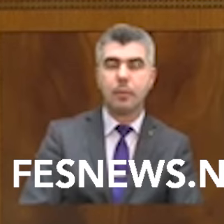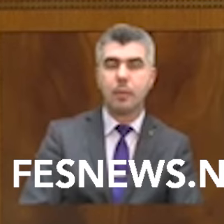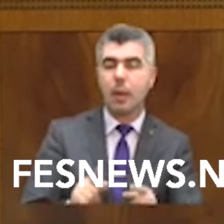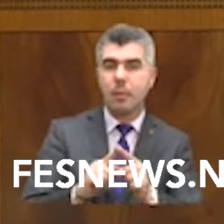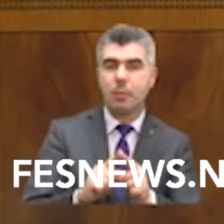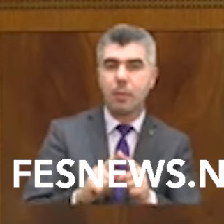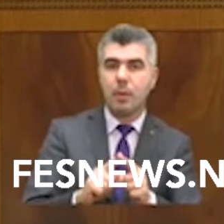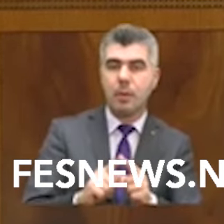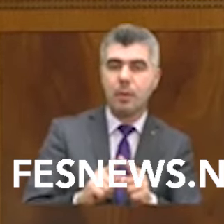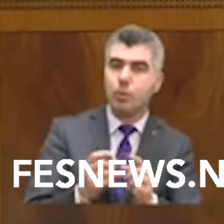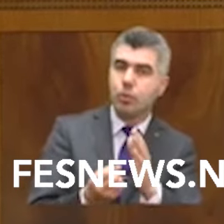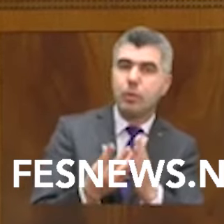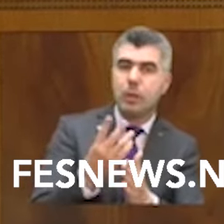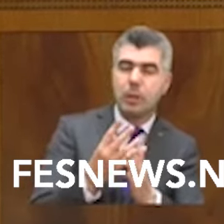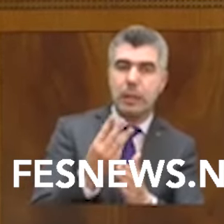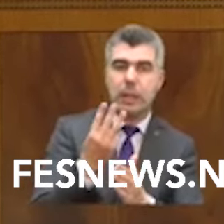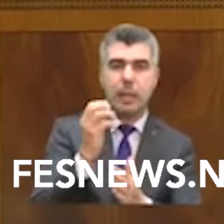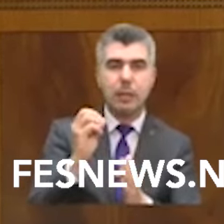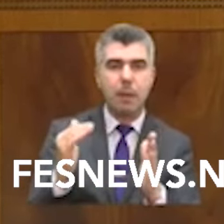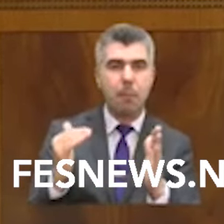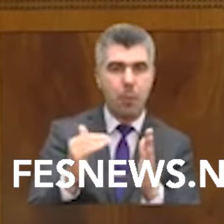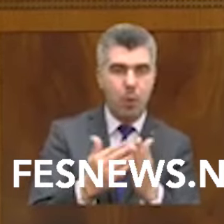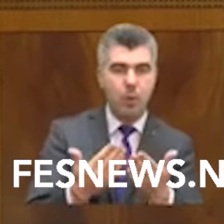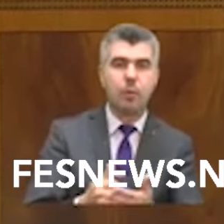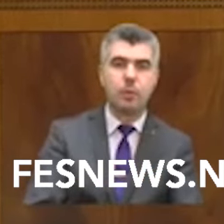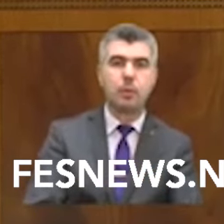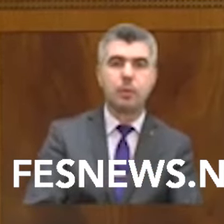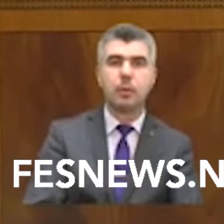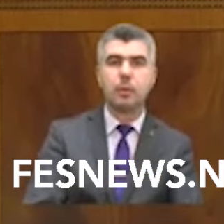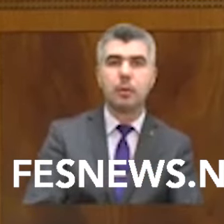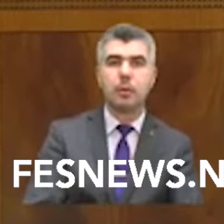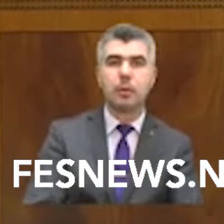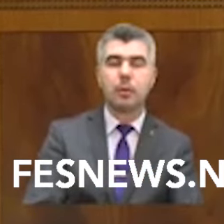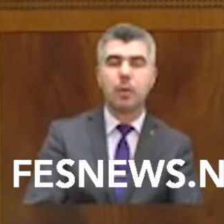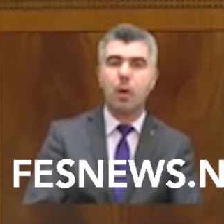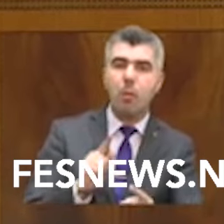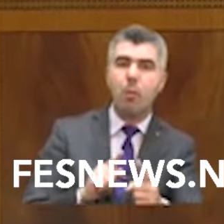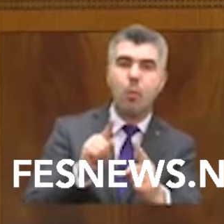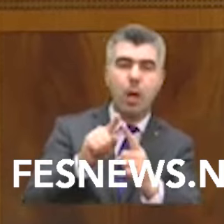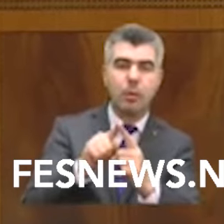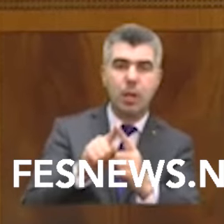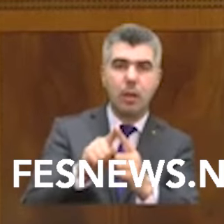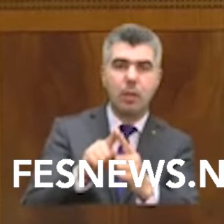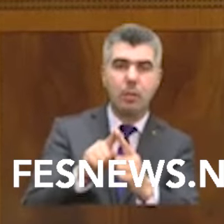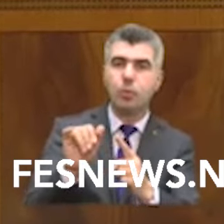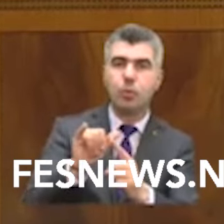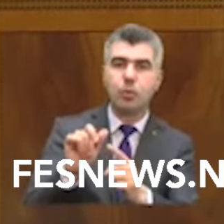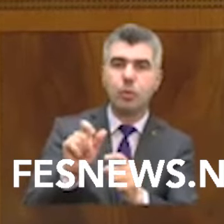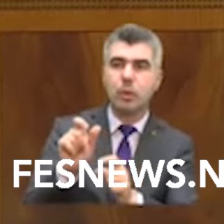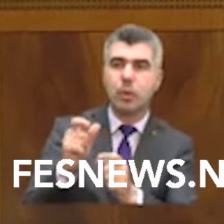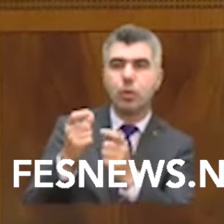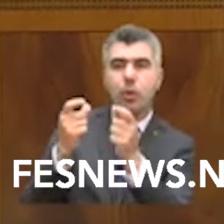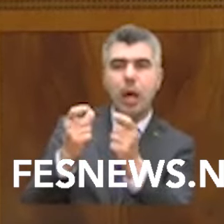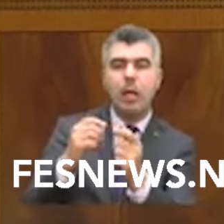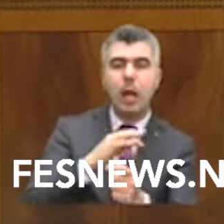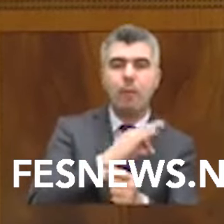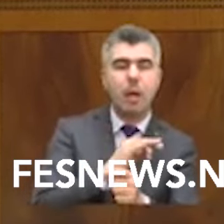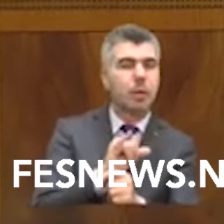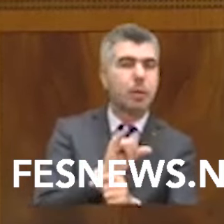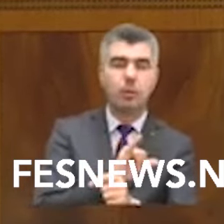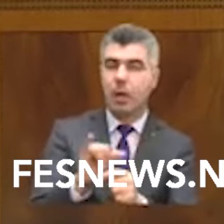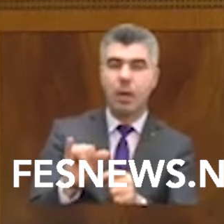العروض اللي هي جديدة ديال 300 ألف درهم اللي ما موجهاش للمنعش العقاري اللي كتعطيه لي